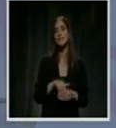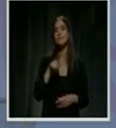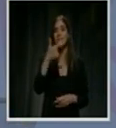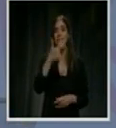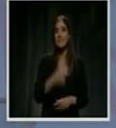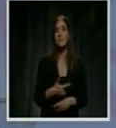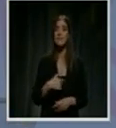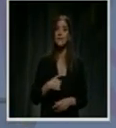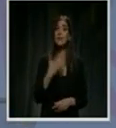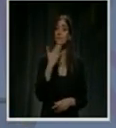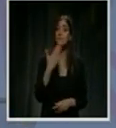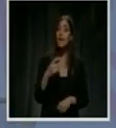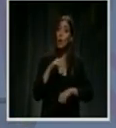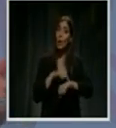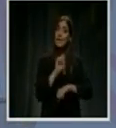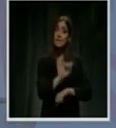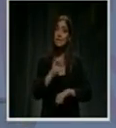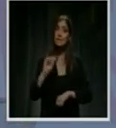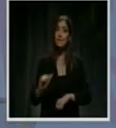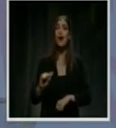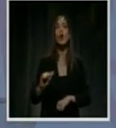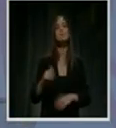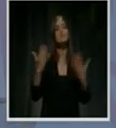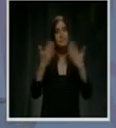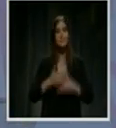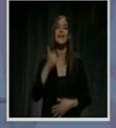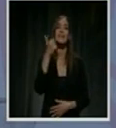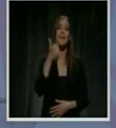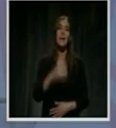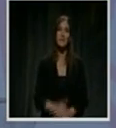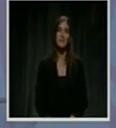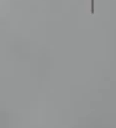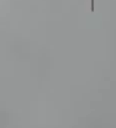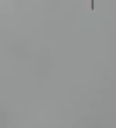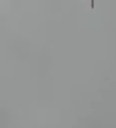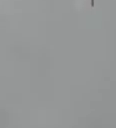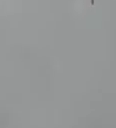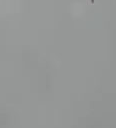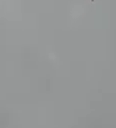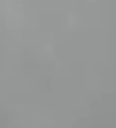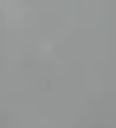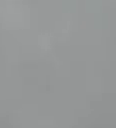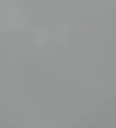tiegħi ningrazzjakom tal-ħin u l-attenzjoni tagħkom, nawguralkom il-kumplament tal-lejla tajba.